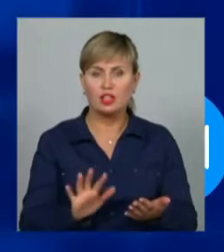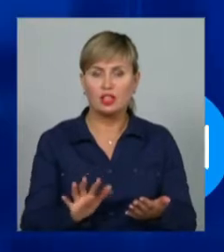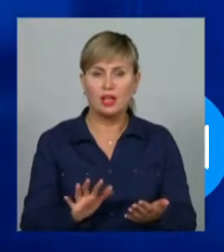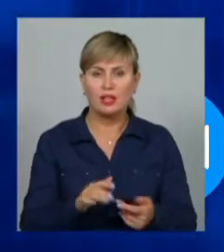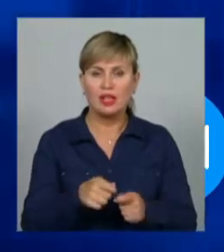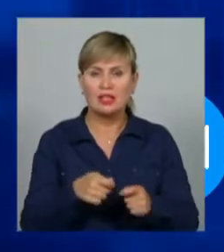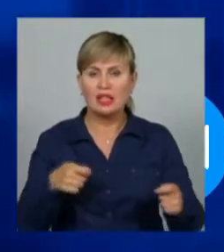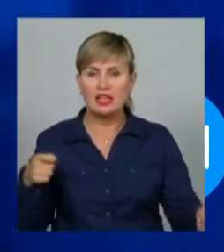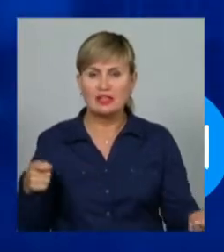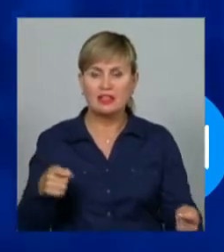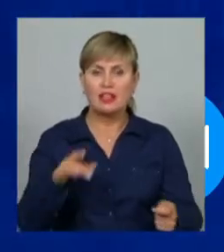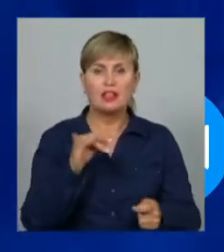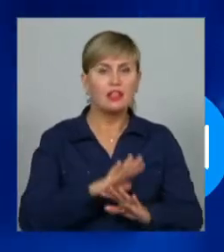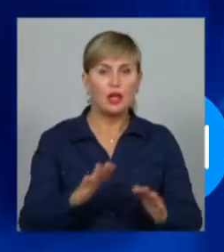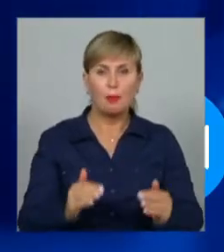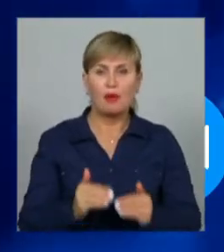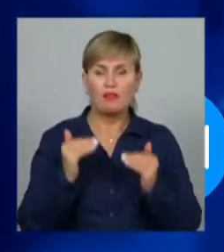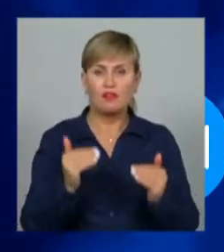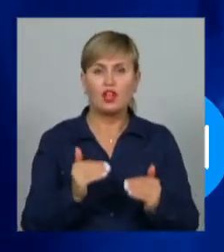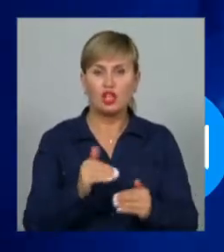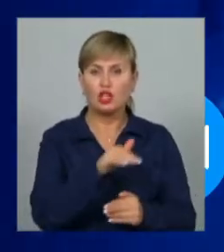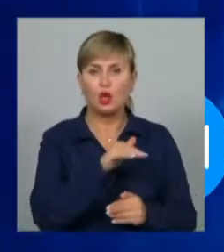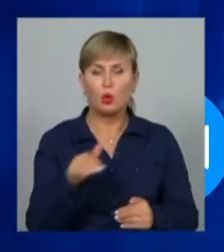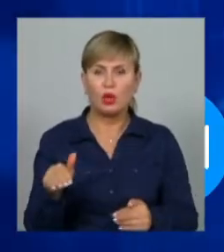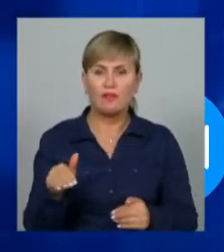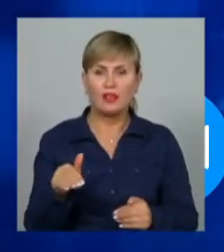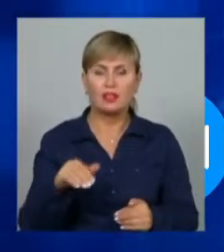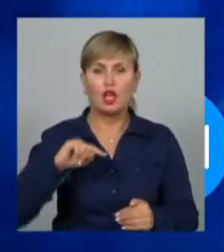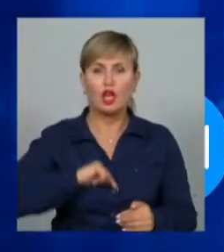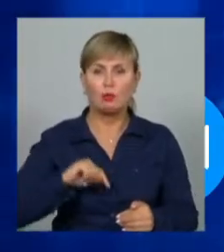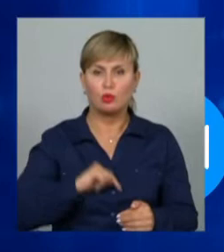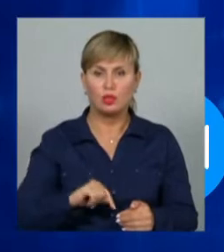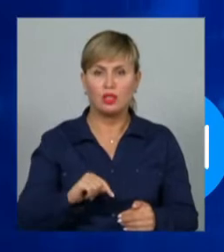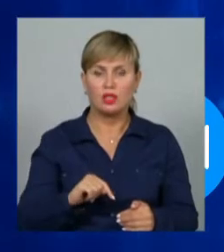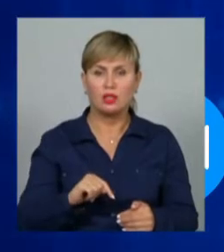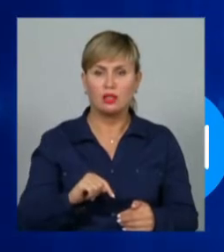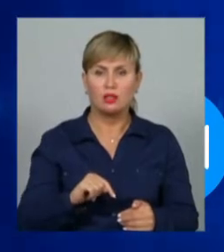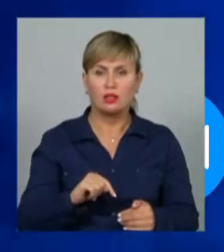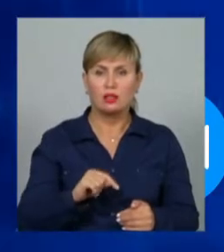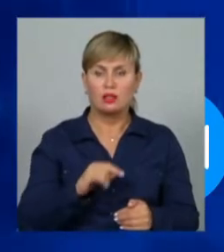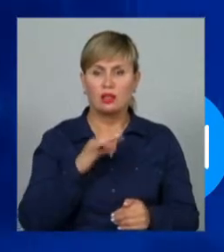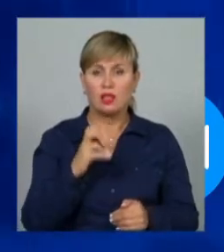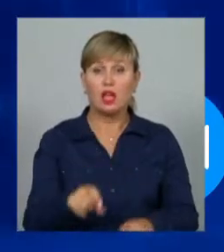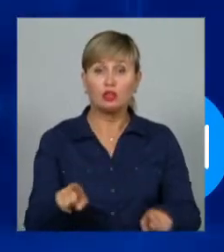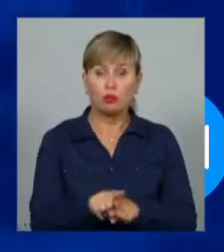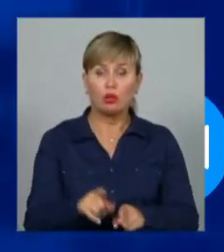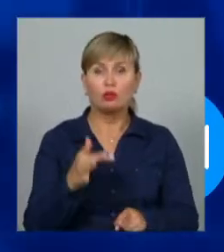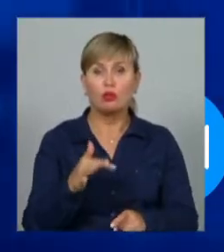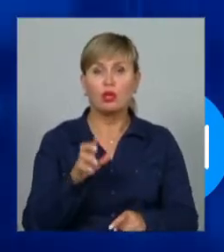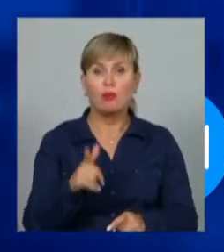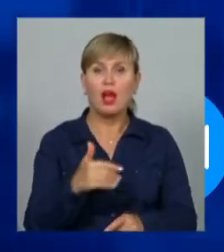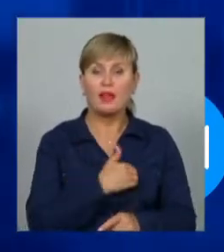и не повышается уровень иммунной реакции настолько бы